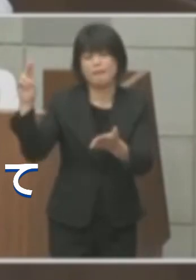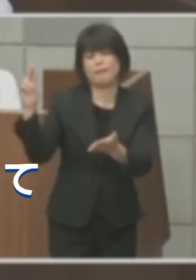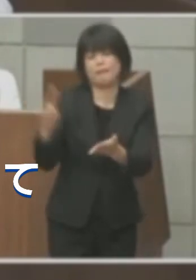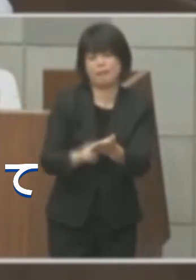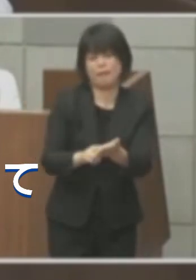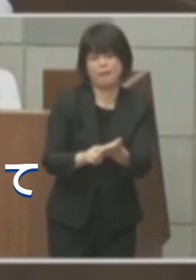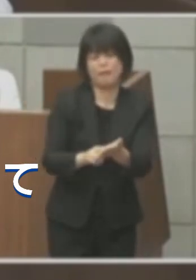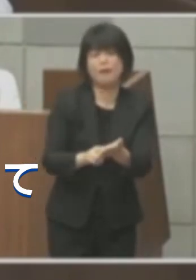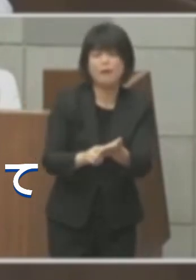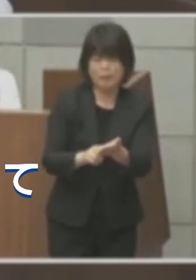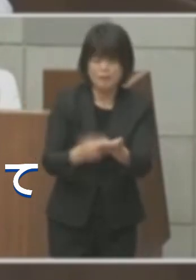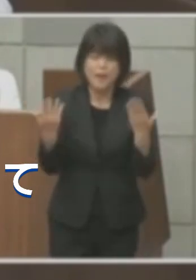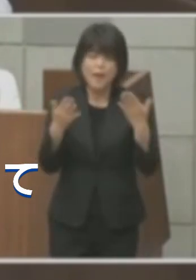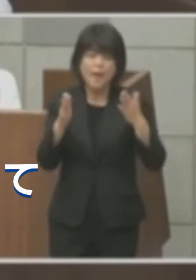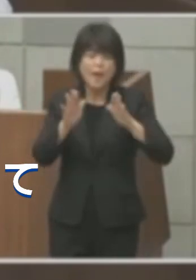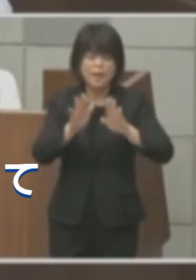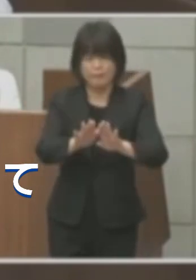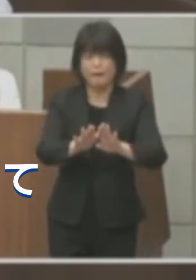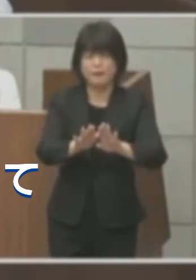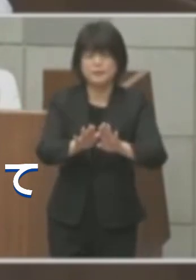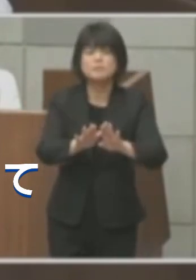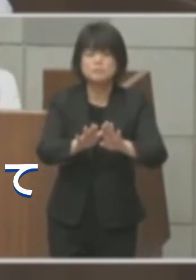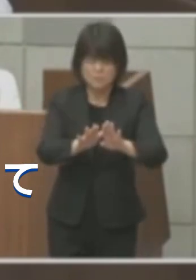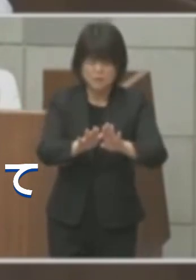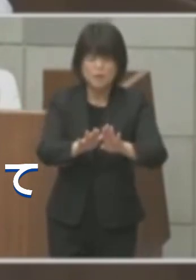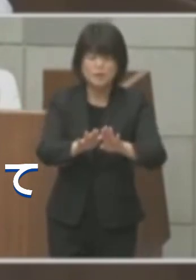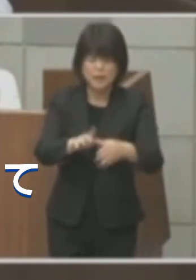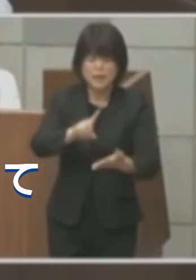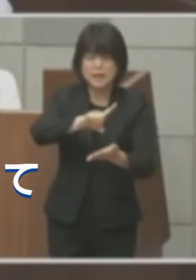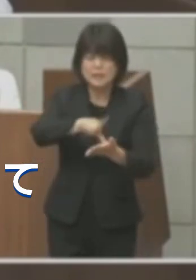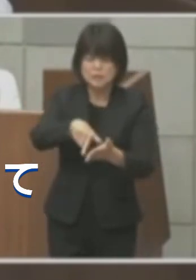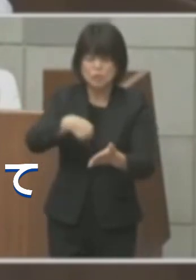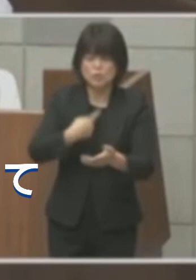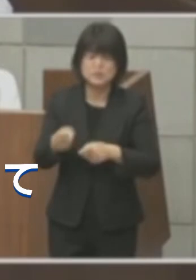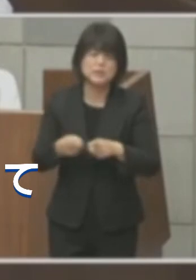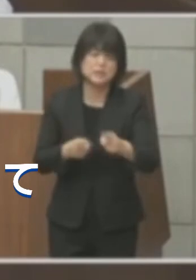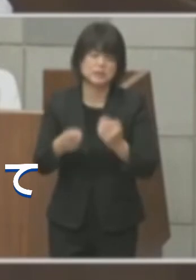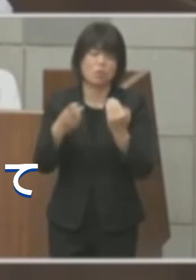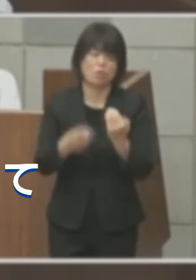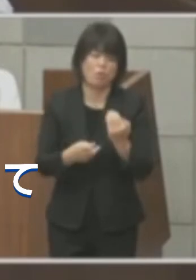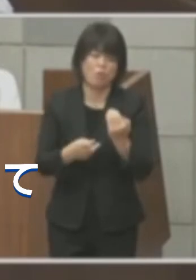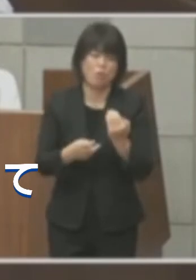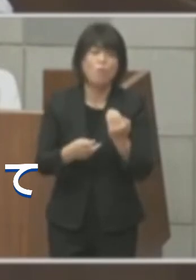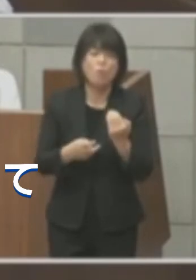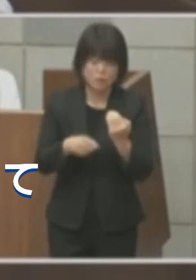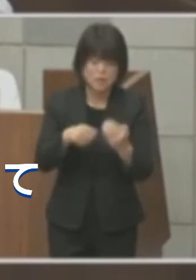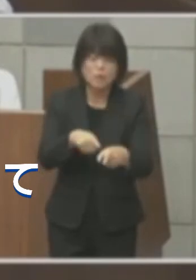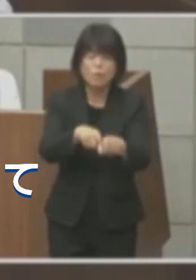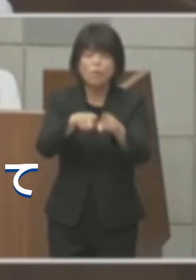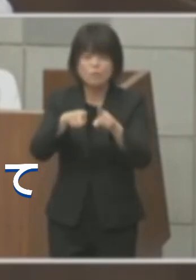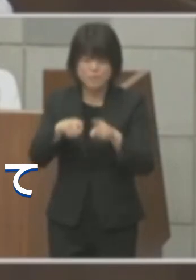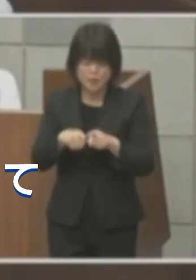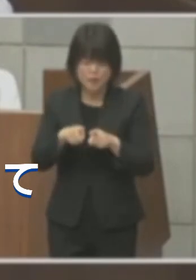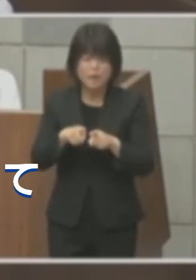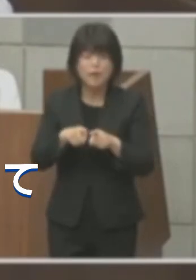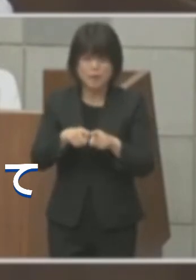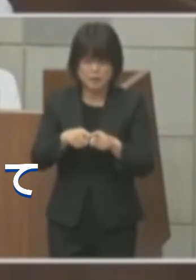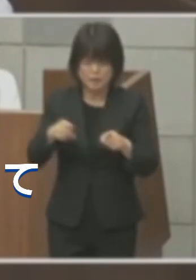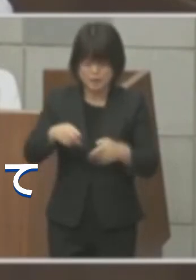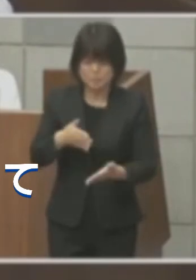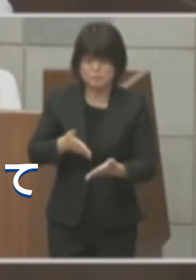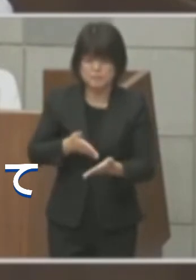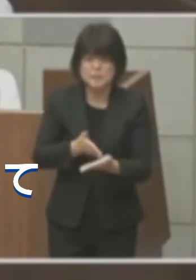され、閉会されたことから、地方自治法第179条第1項の専決処分事由